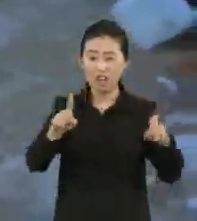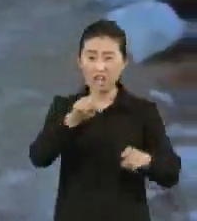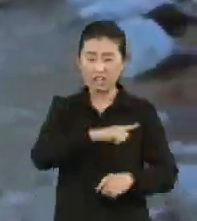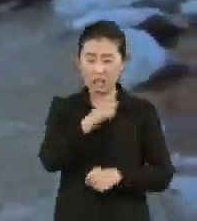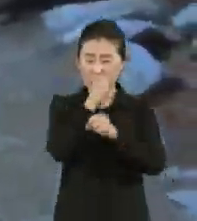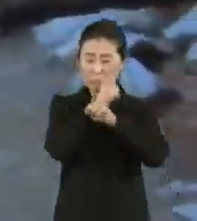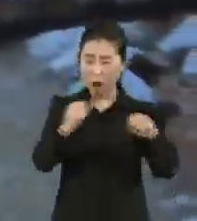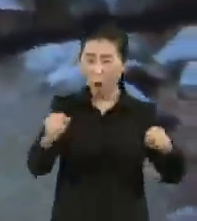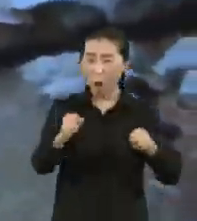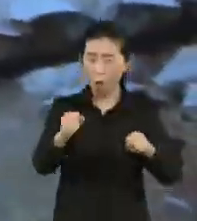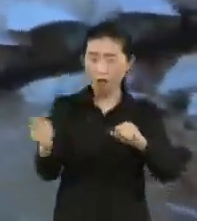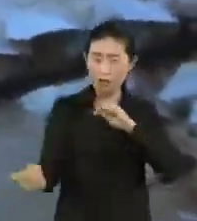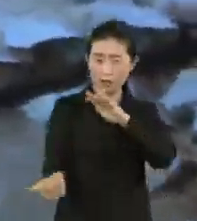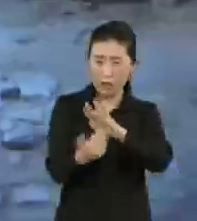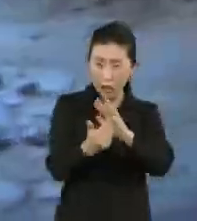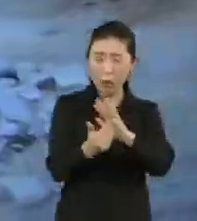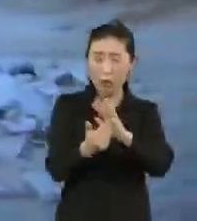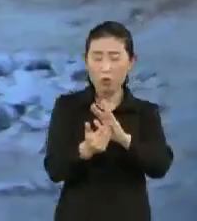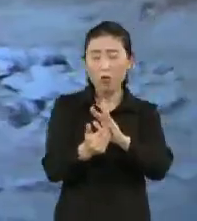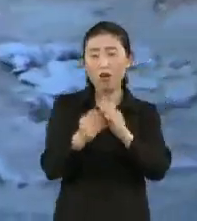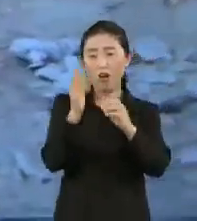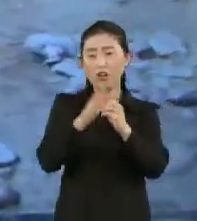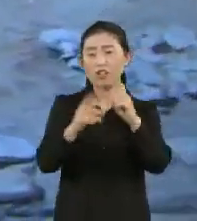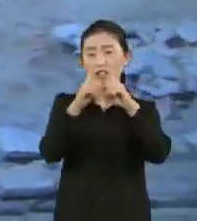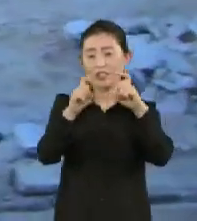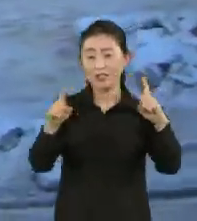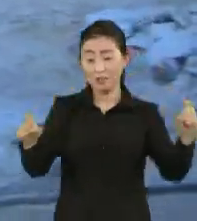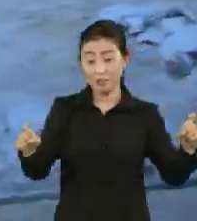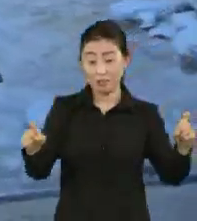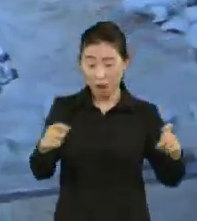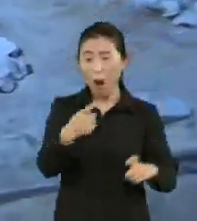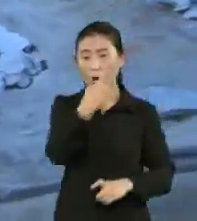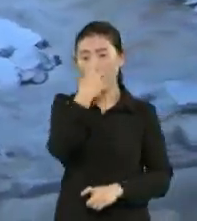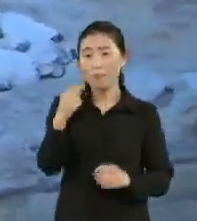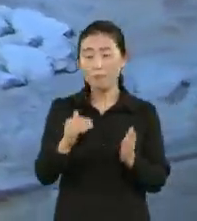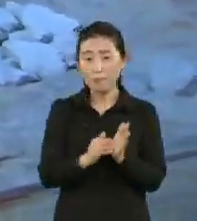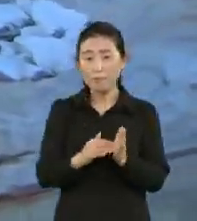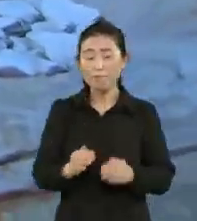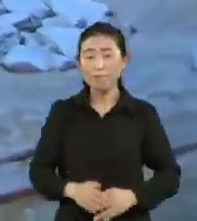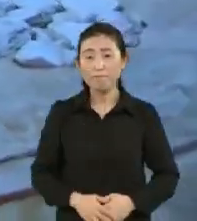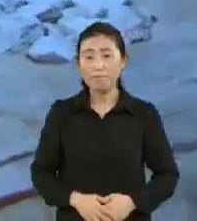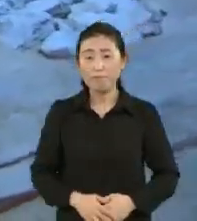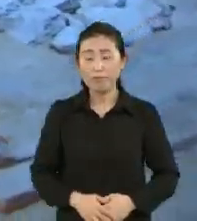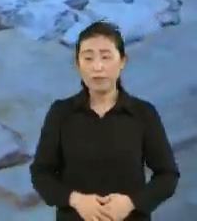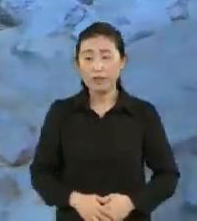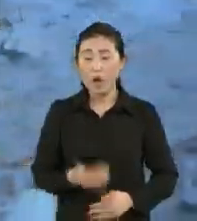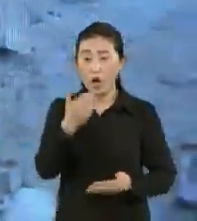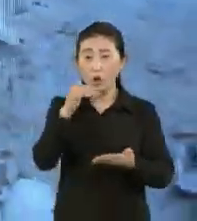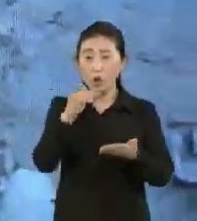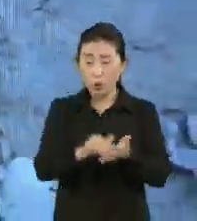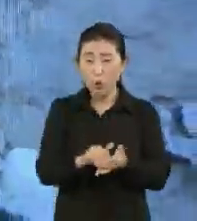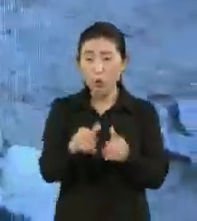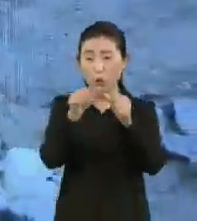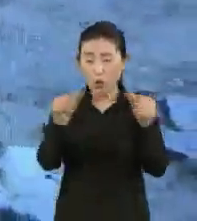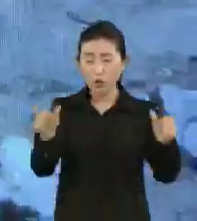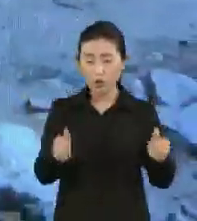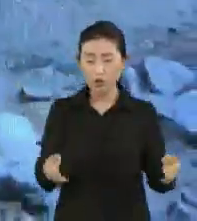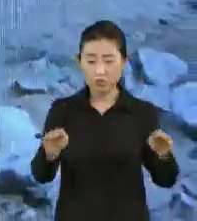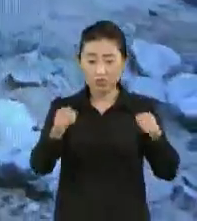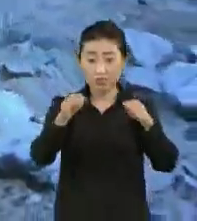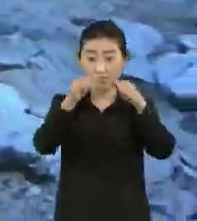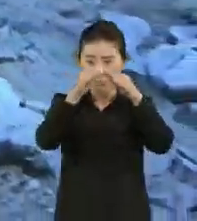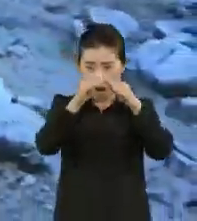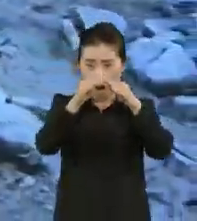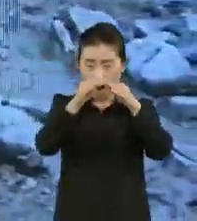우수하고 장엄한 최대급 규모의 절터였던 것으로 확인됐다고 밝혔습니다. 5층 석탑을 중심으로 대형